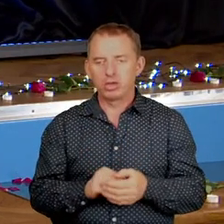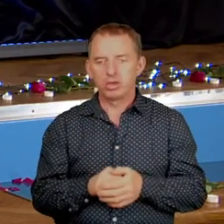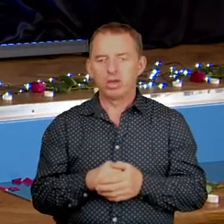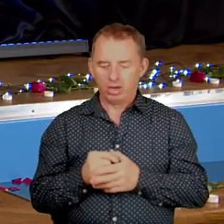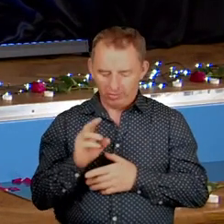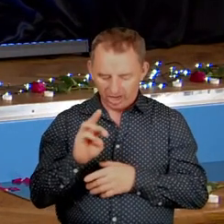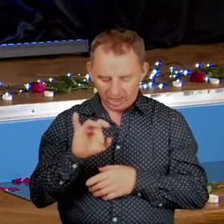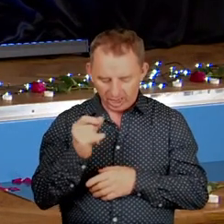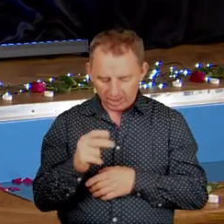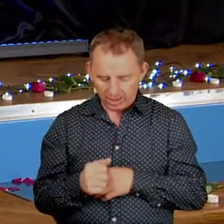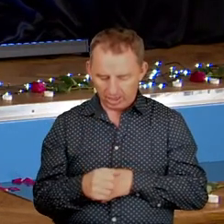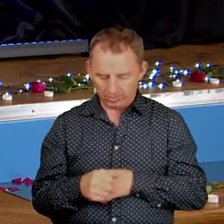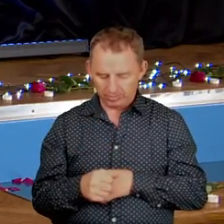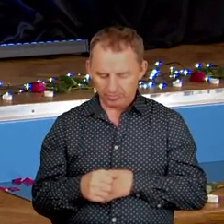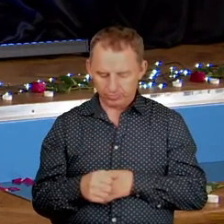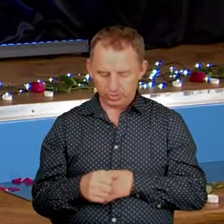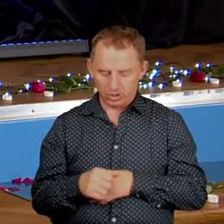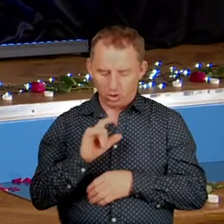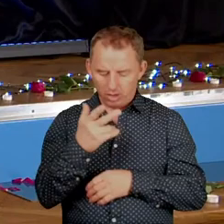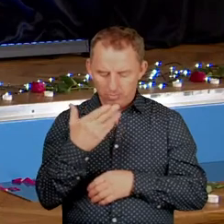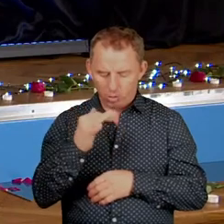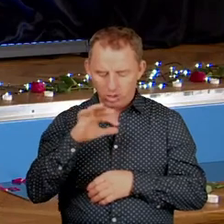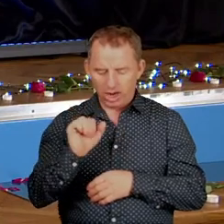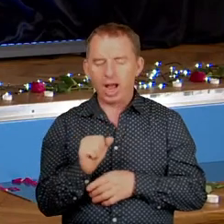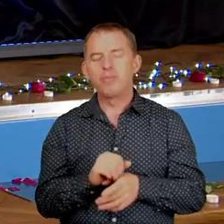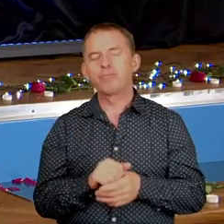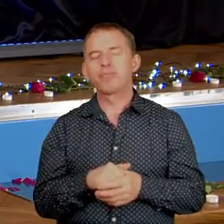Francisa Lighta i Williama Monka,